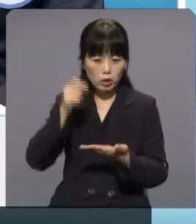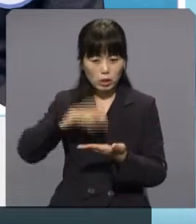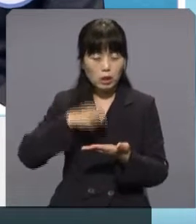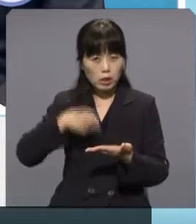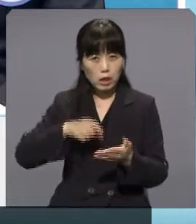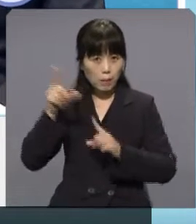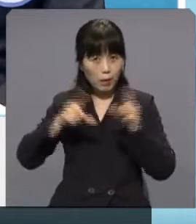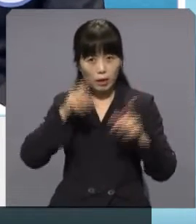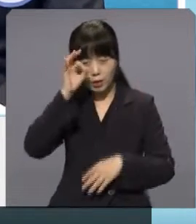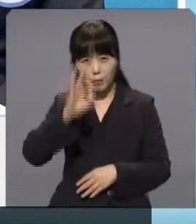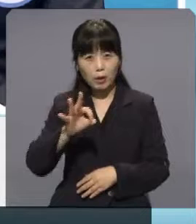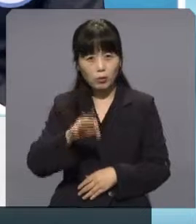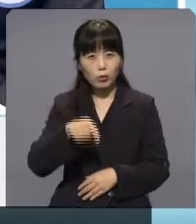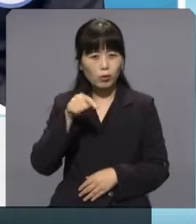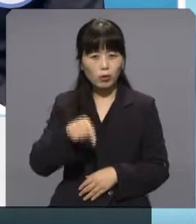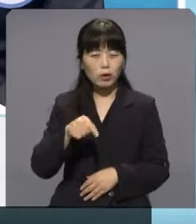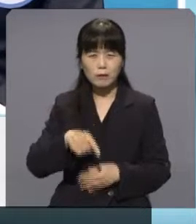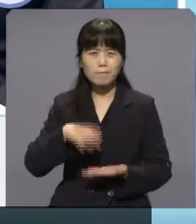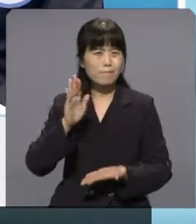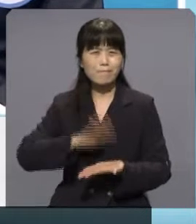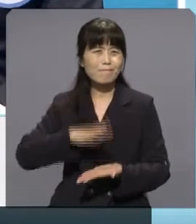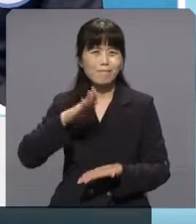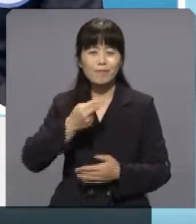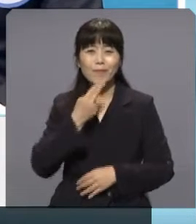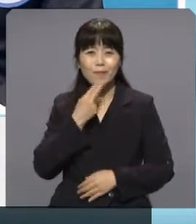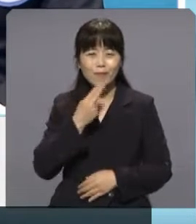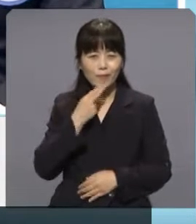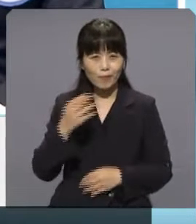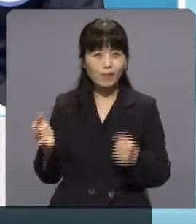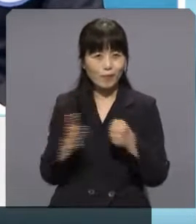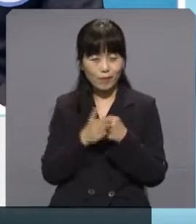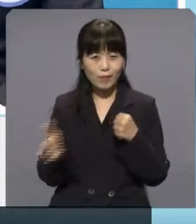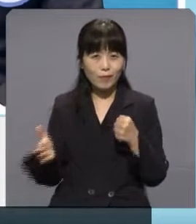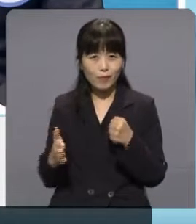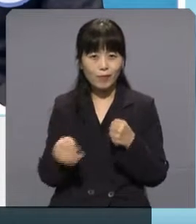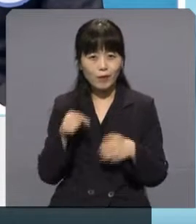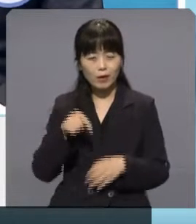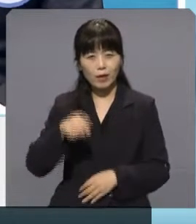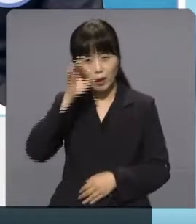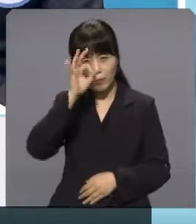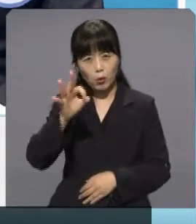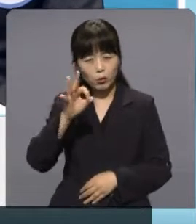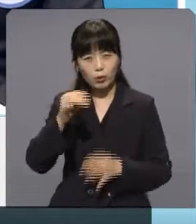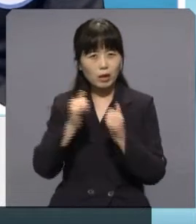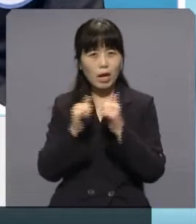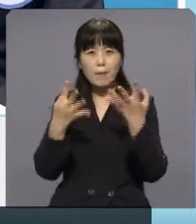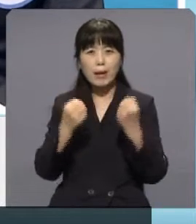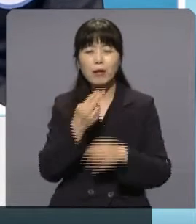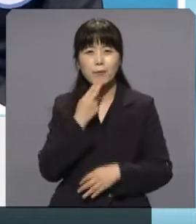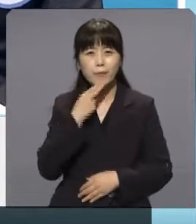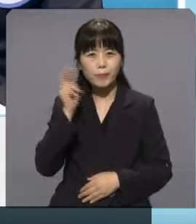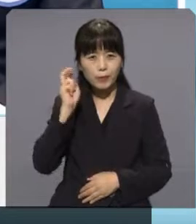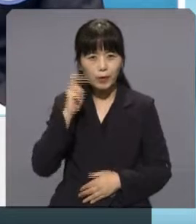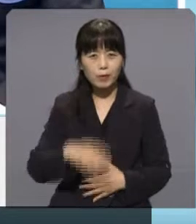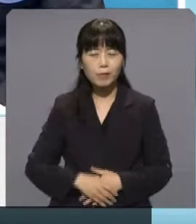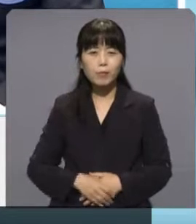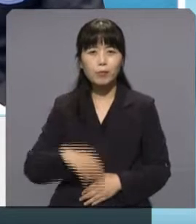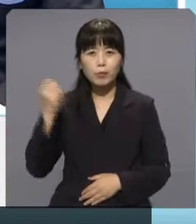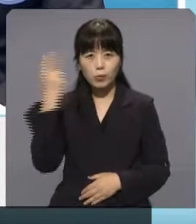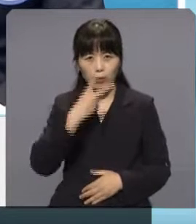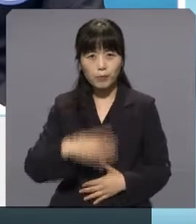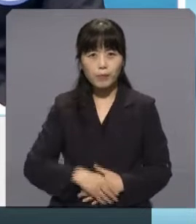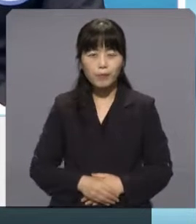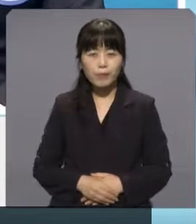반응을 봐도 그렇게까지 뭐 이렇게 뜨겁진 않은 거로 봐서 네. 그렇게 보는 시각은 별로 없는 것 같다. 그런데다가